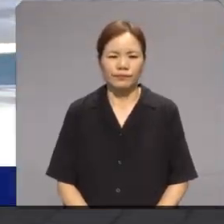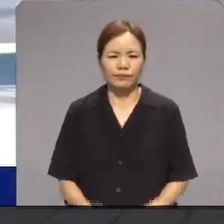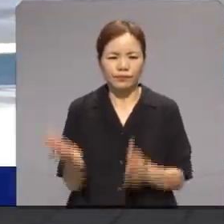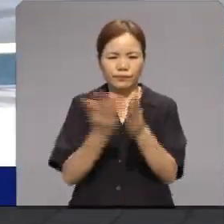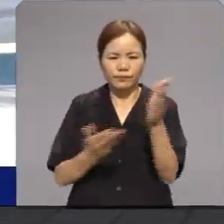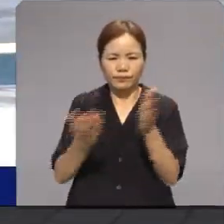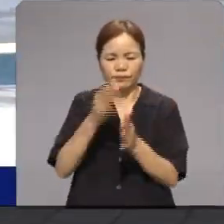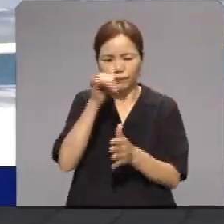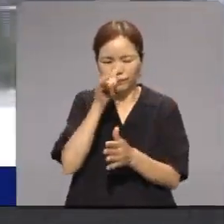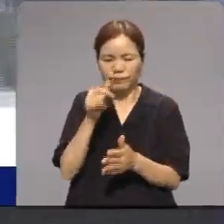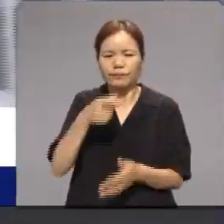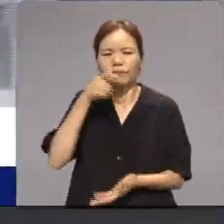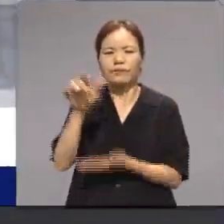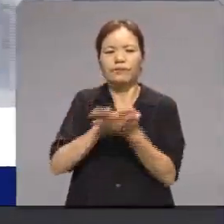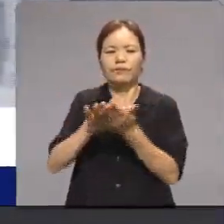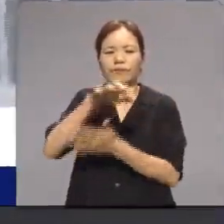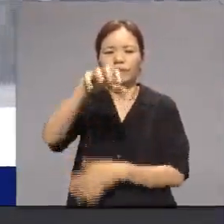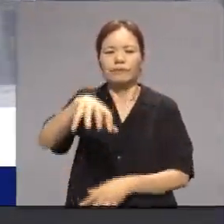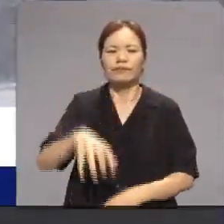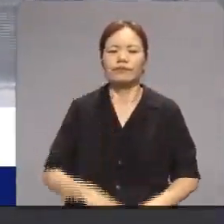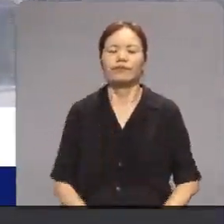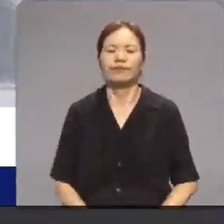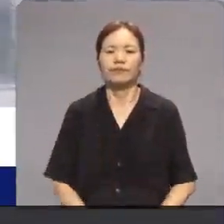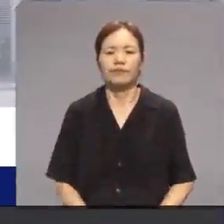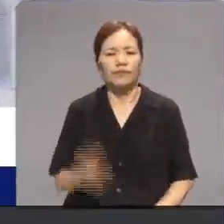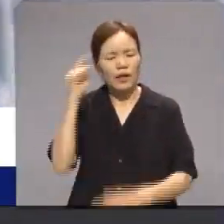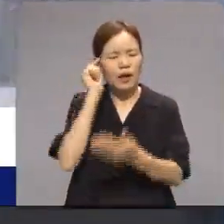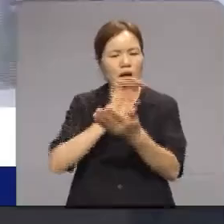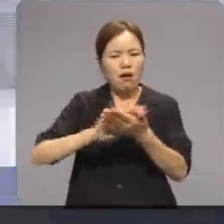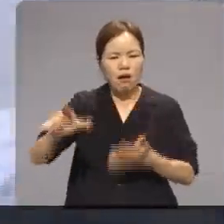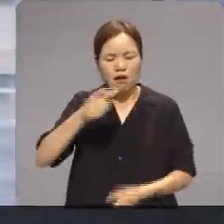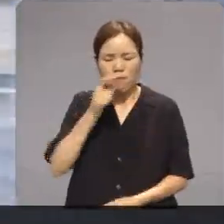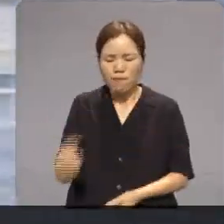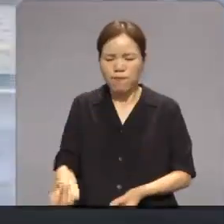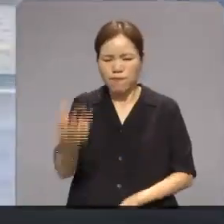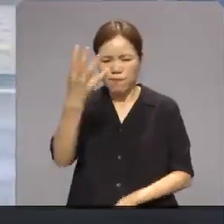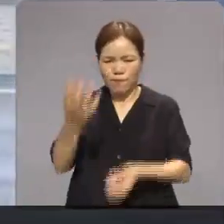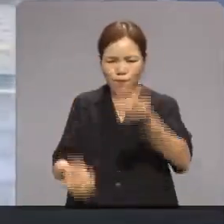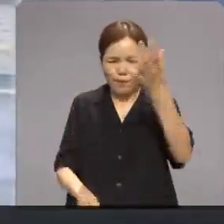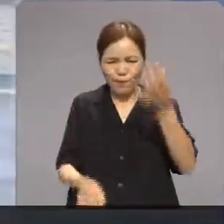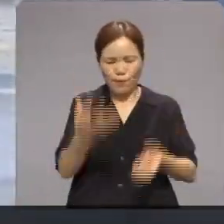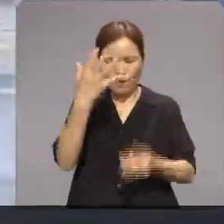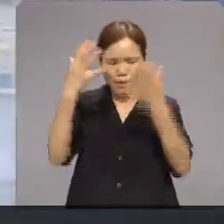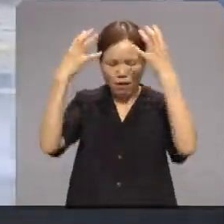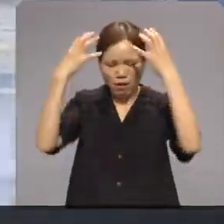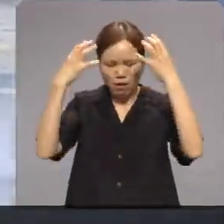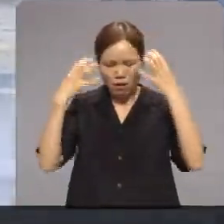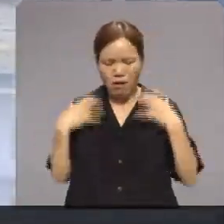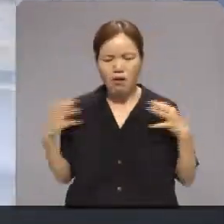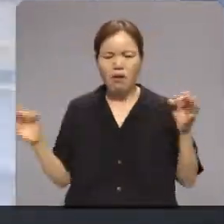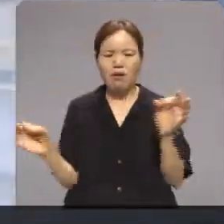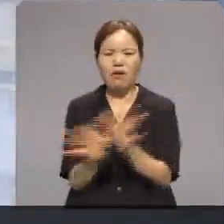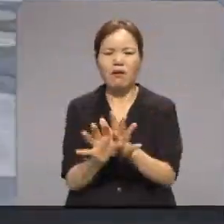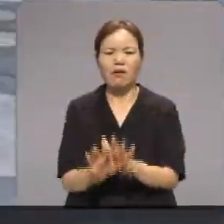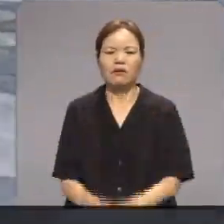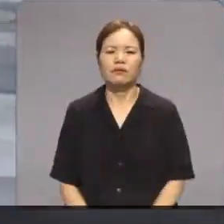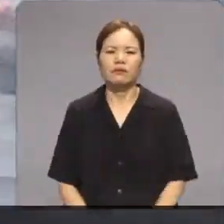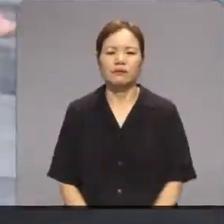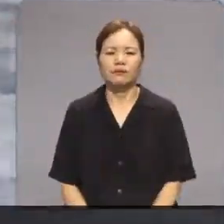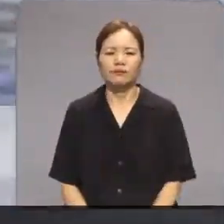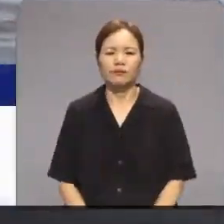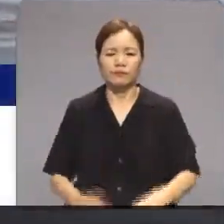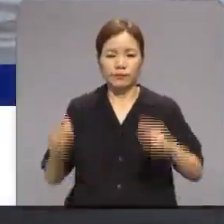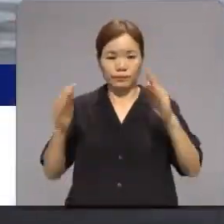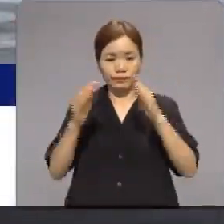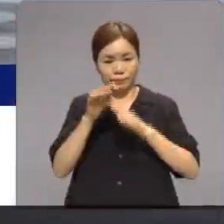호수공원에 마련된 물놀이장. 시원한 물줄기에 찌는 듯한 무더위를 날려보냅니다.